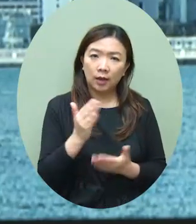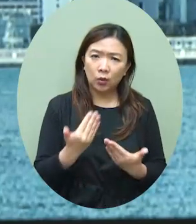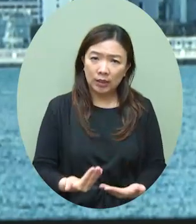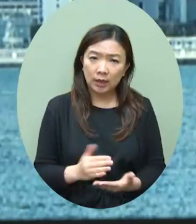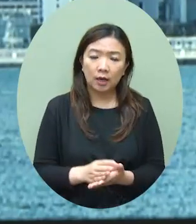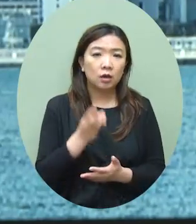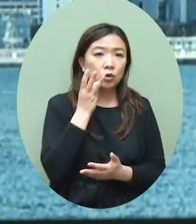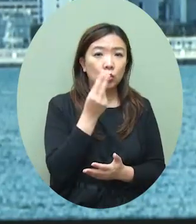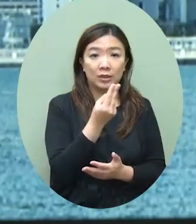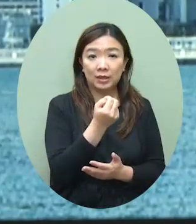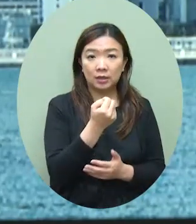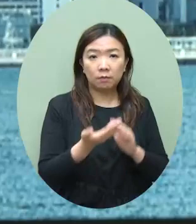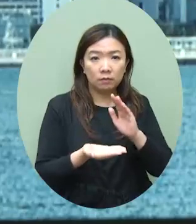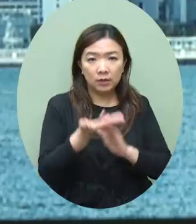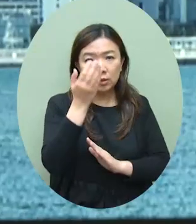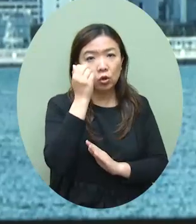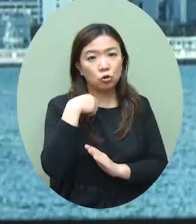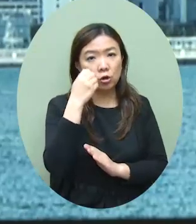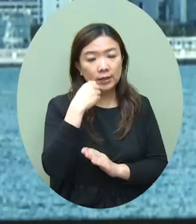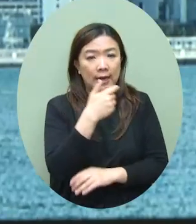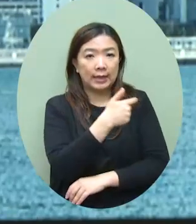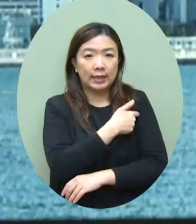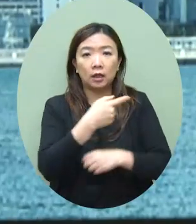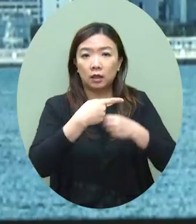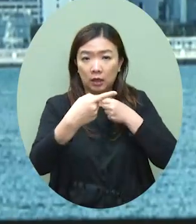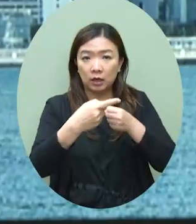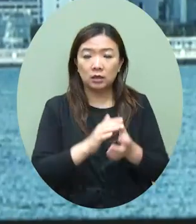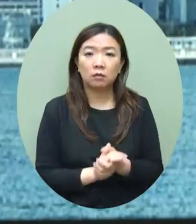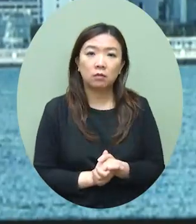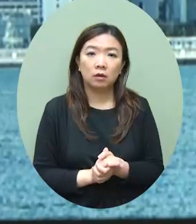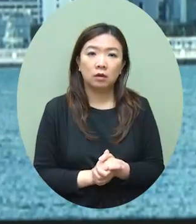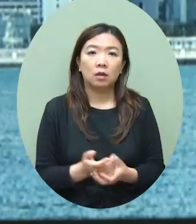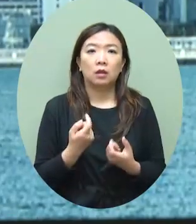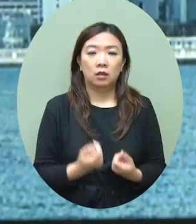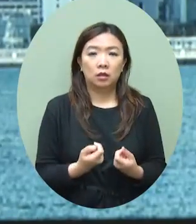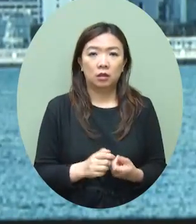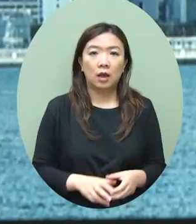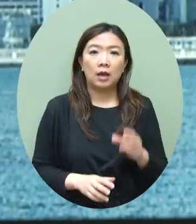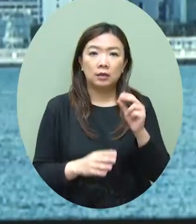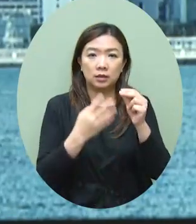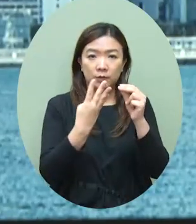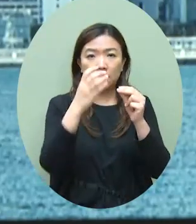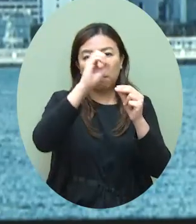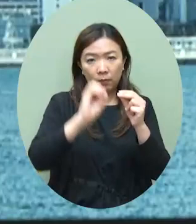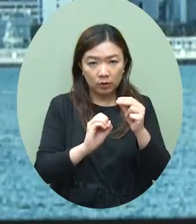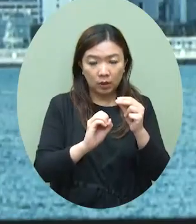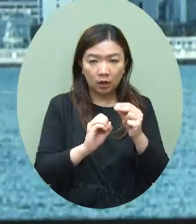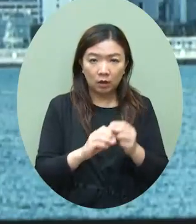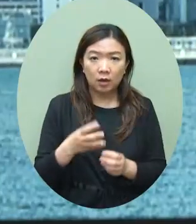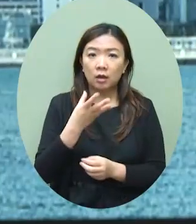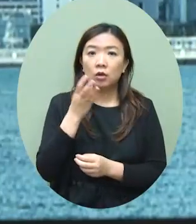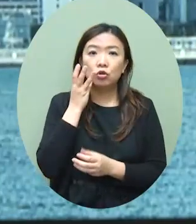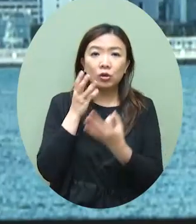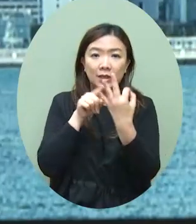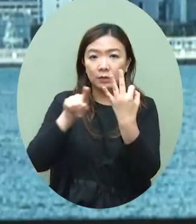70歲或以上嘅長者打咗第一針咧，都係只係得74%，而3歲到